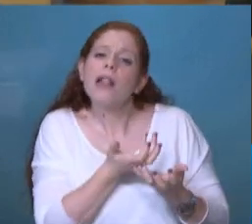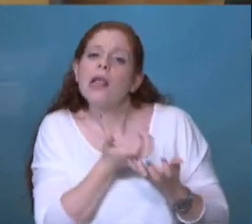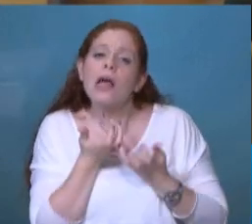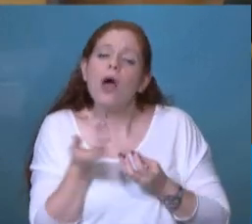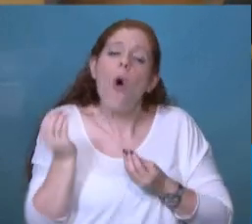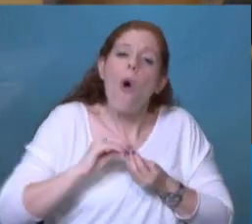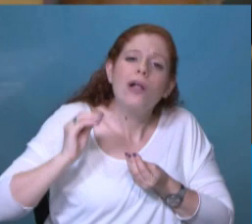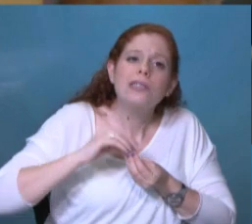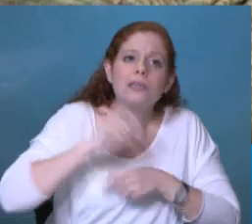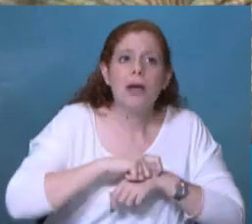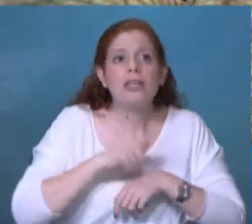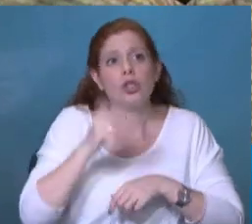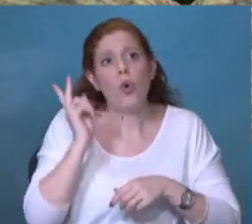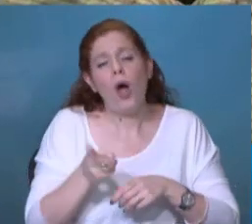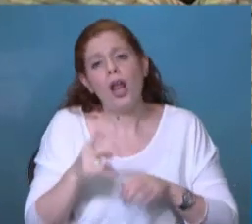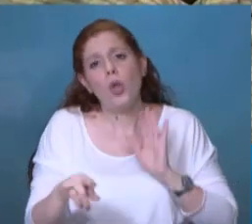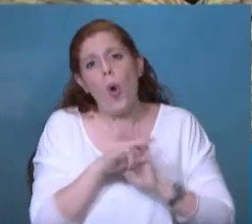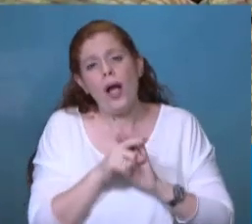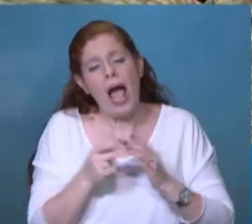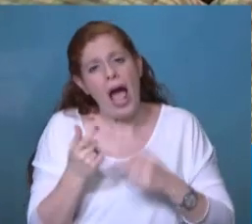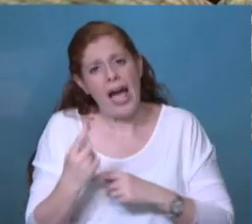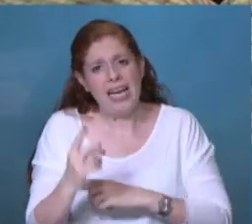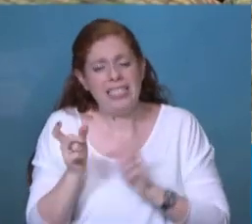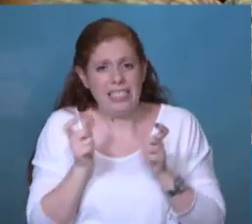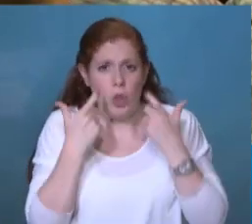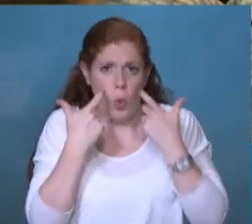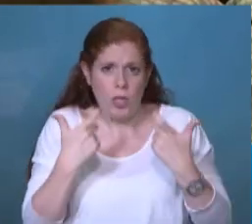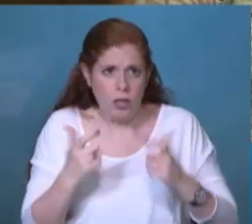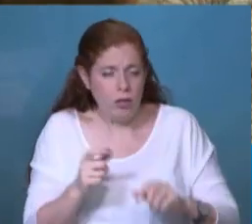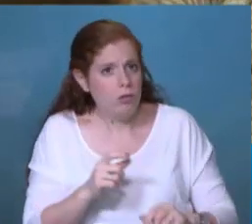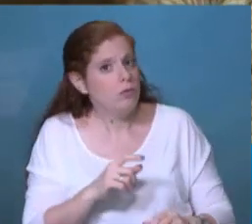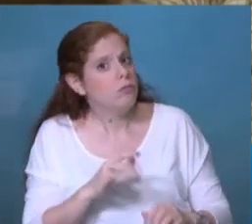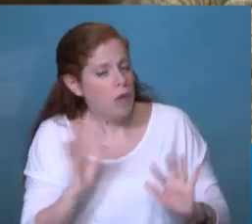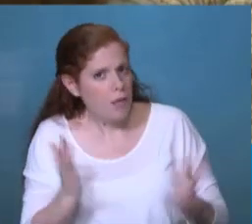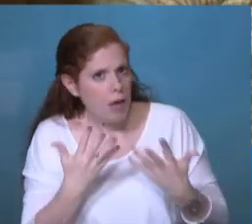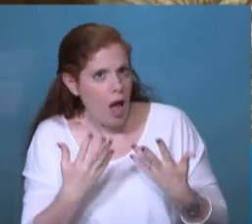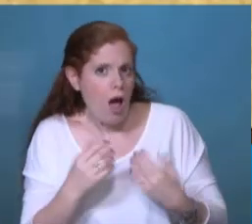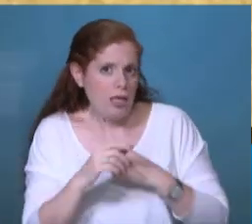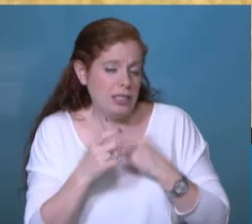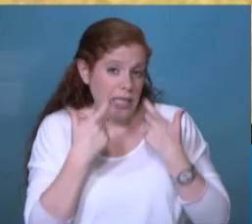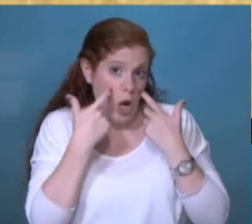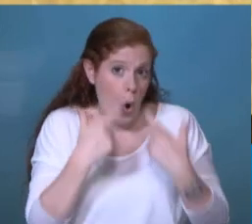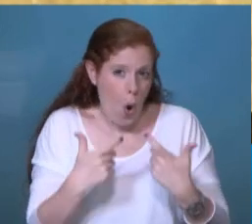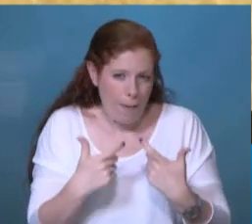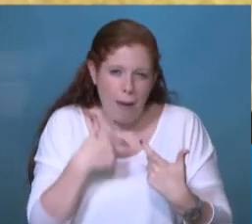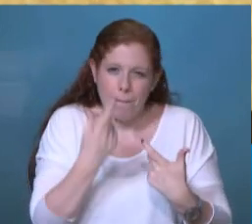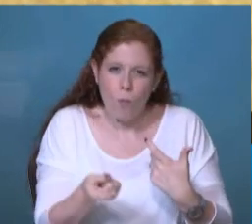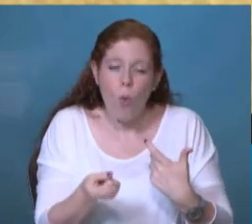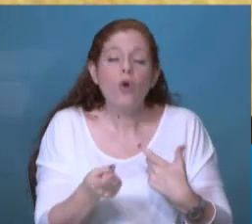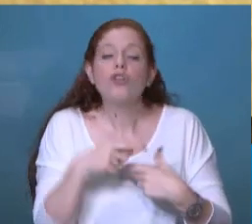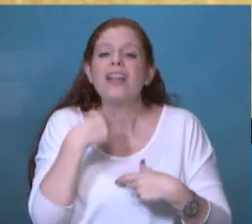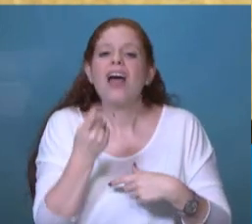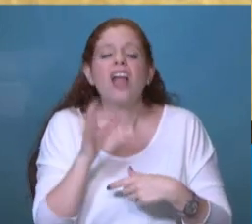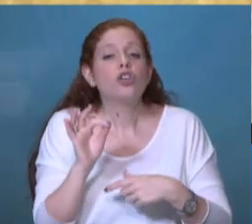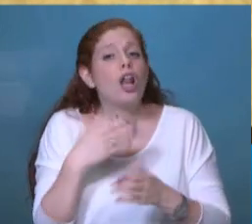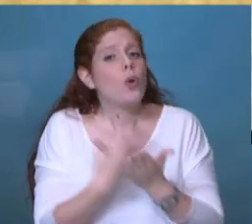שיוכל לחוקק את חוק החסינות. עד מהרה הגיעה התגובה מצד הסנגורים, שאמרו במילים עדינות כי הטענה של היועץ אינה